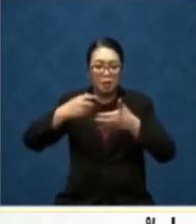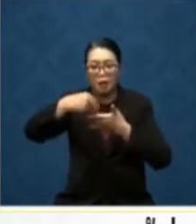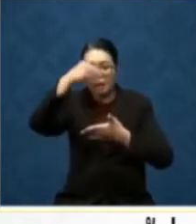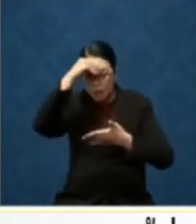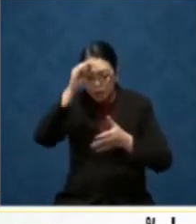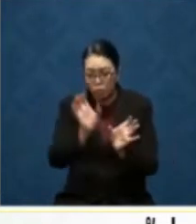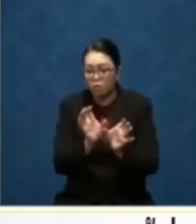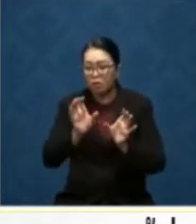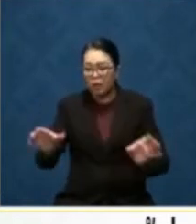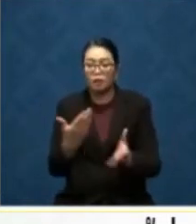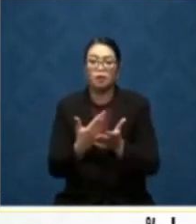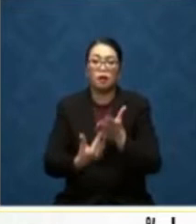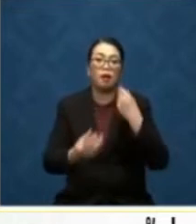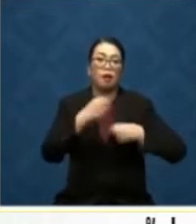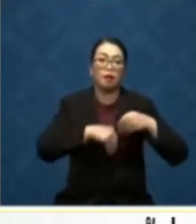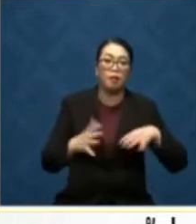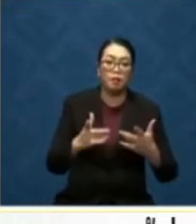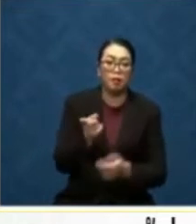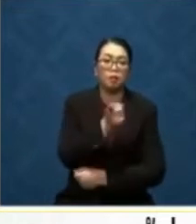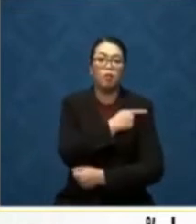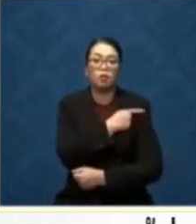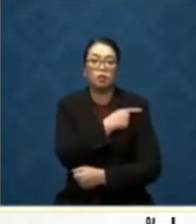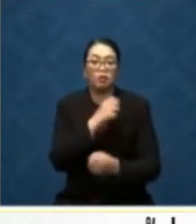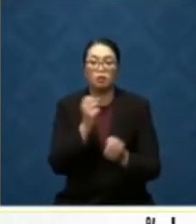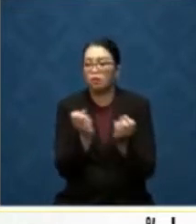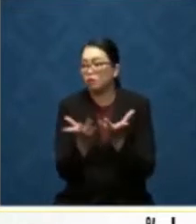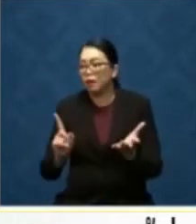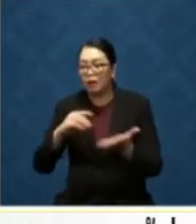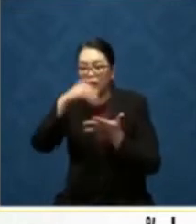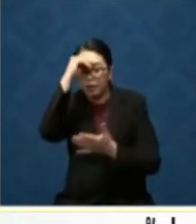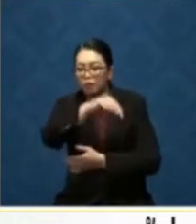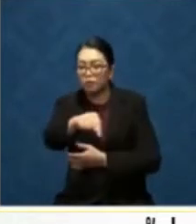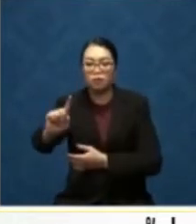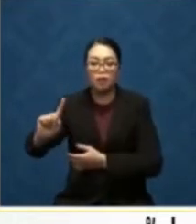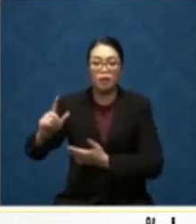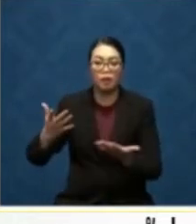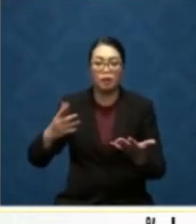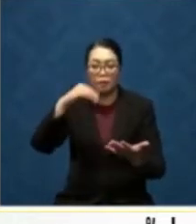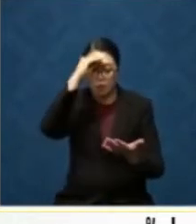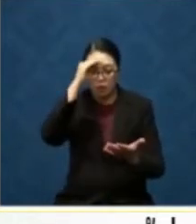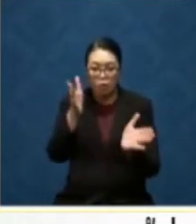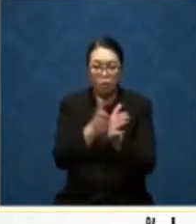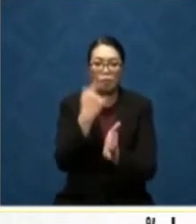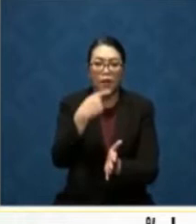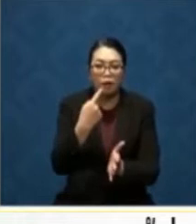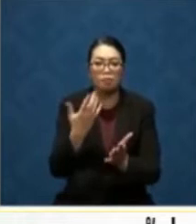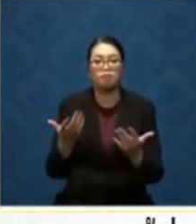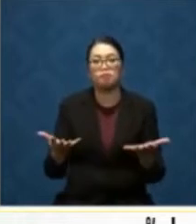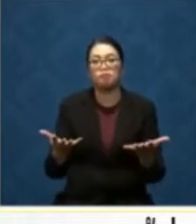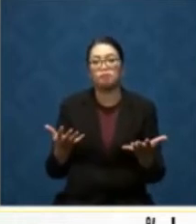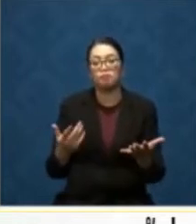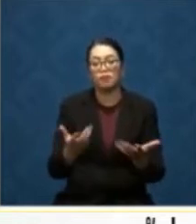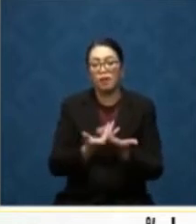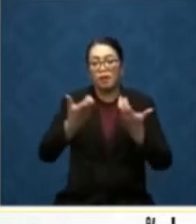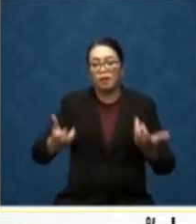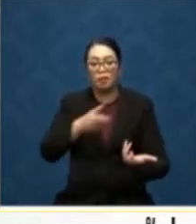่พอแยกกออกไปแล้วครัำถามคอแลวประตีจะปผกระทบอย่ไรนะครับอต่อมาก็คือว่า แลวถ